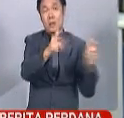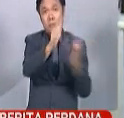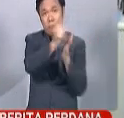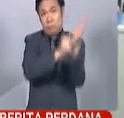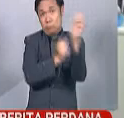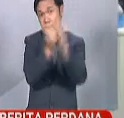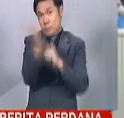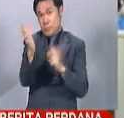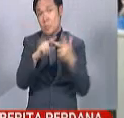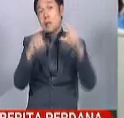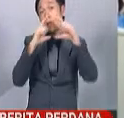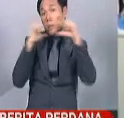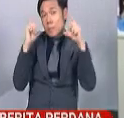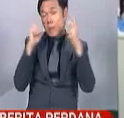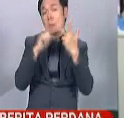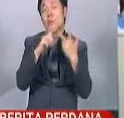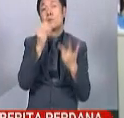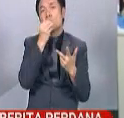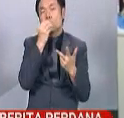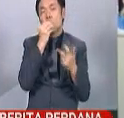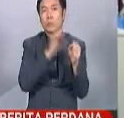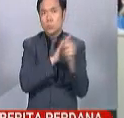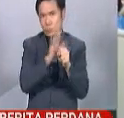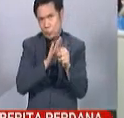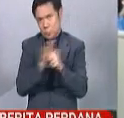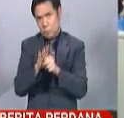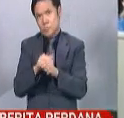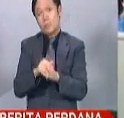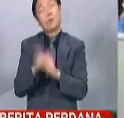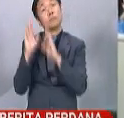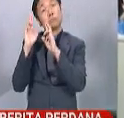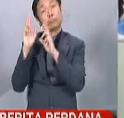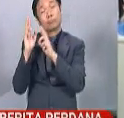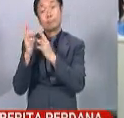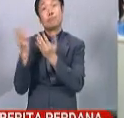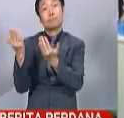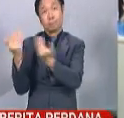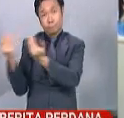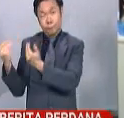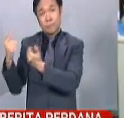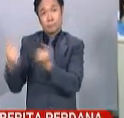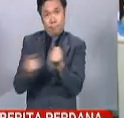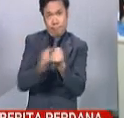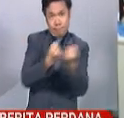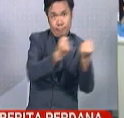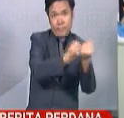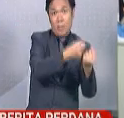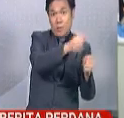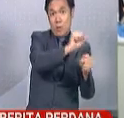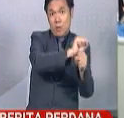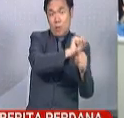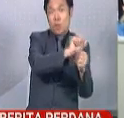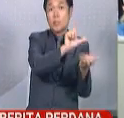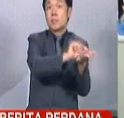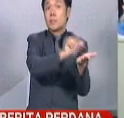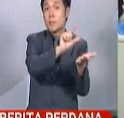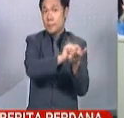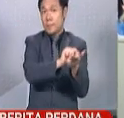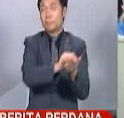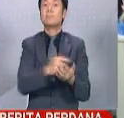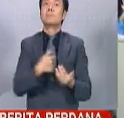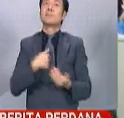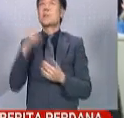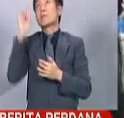glove makanan dan sebagainya Indonesia Barat oleh juga datang KPK dapat membantu media dan kita bertema kasih webmedia dan saya sendiri membeli